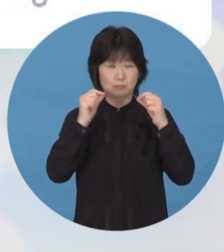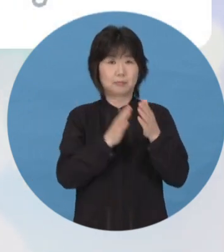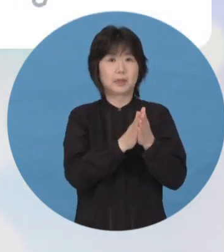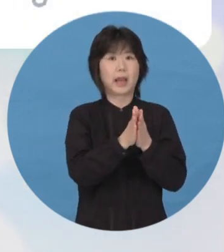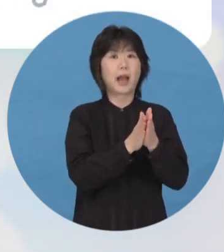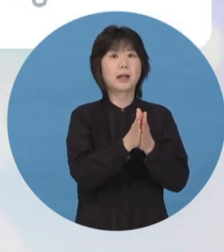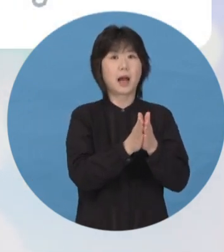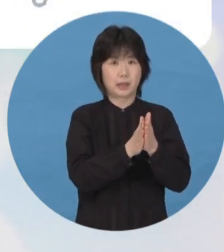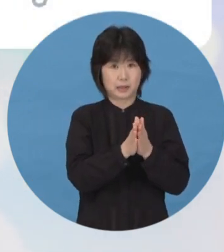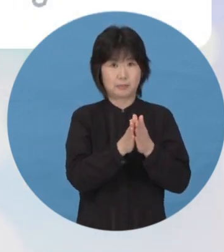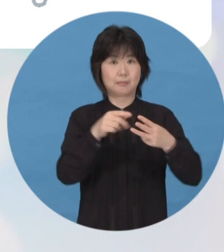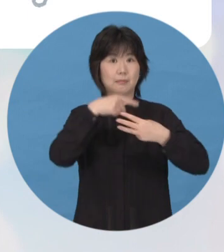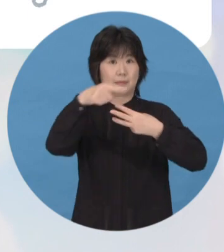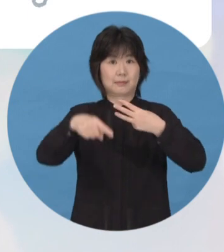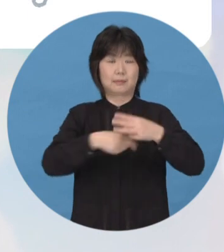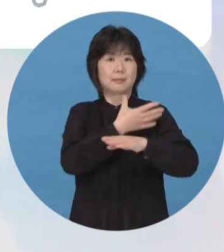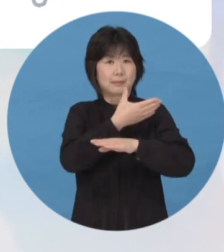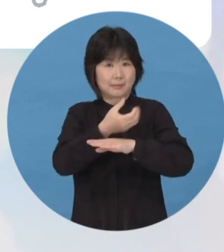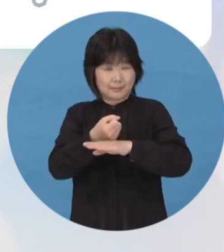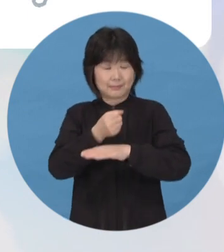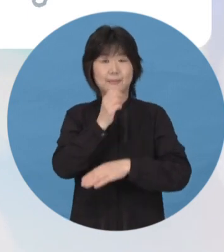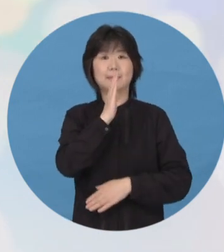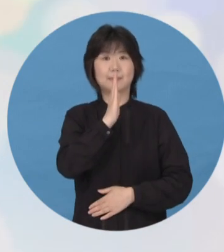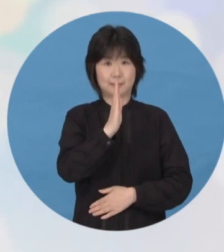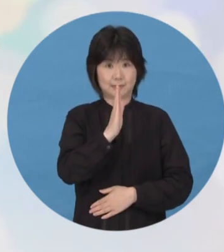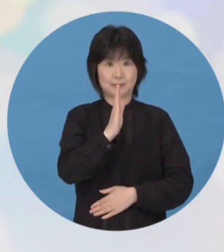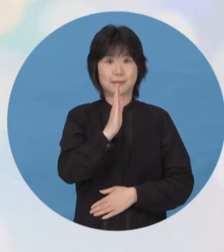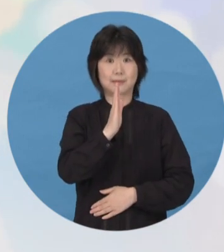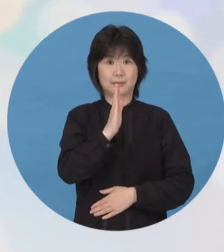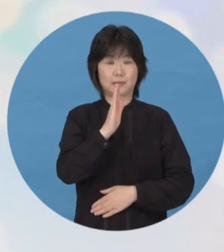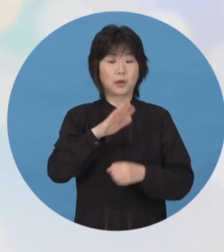いの徹底、3つの基本を習慣にしてください。